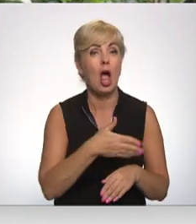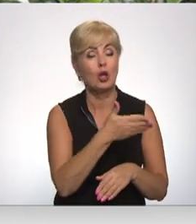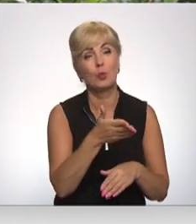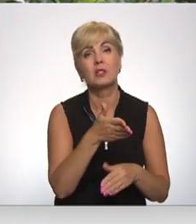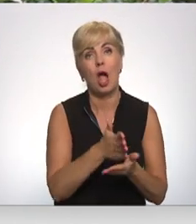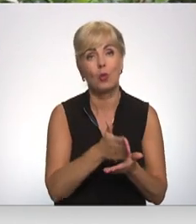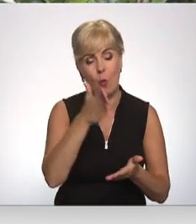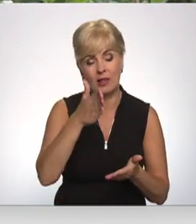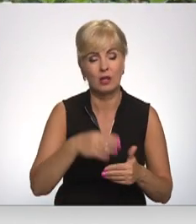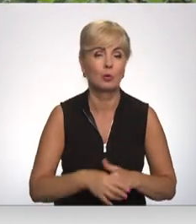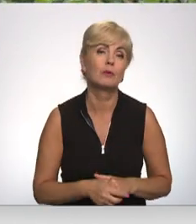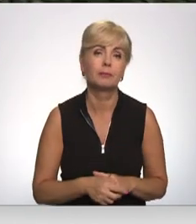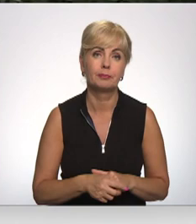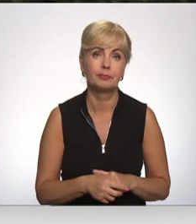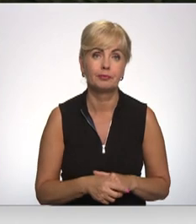notiktu.